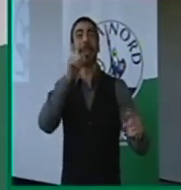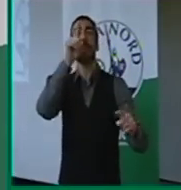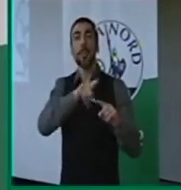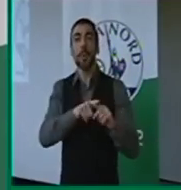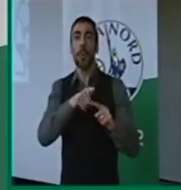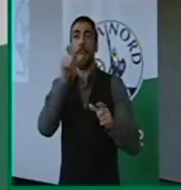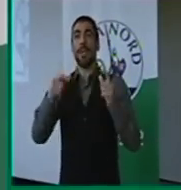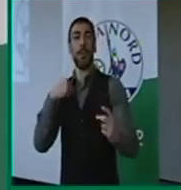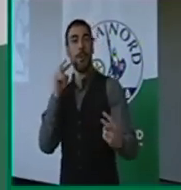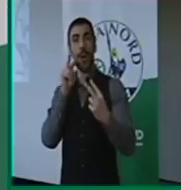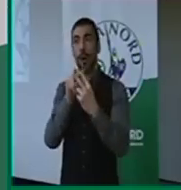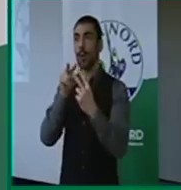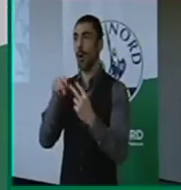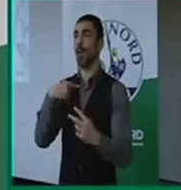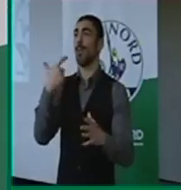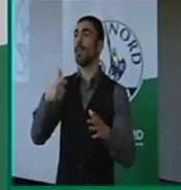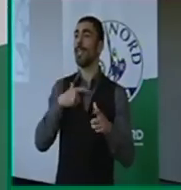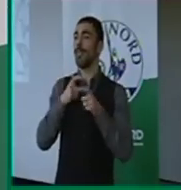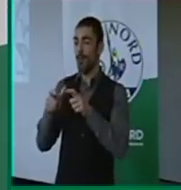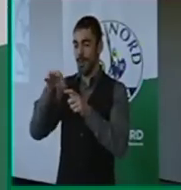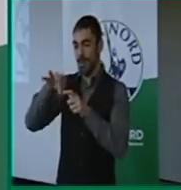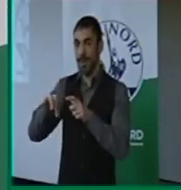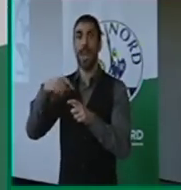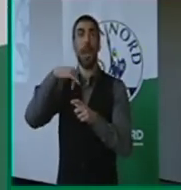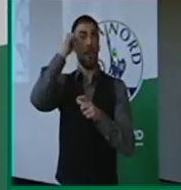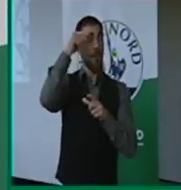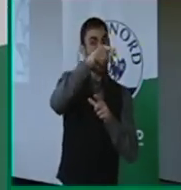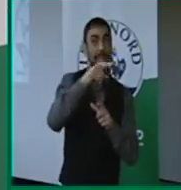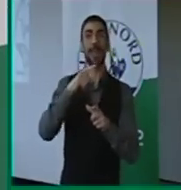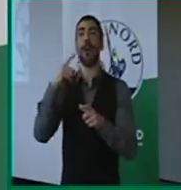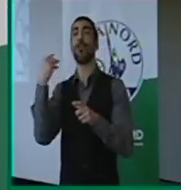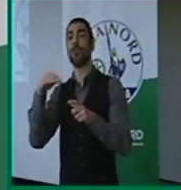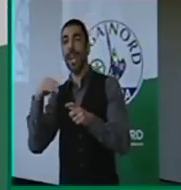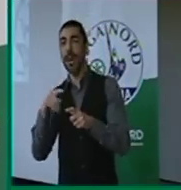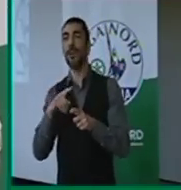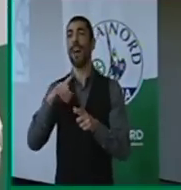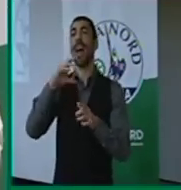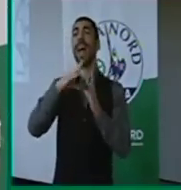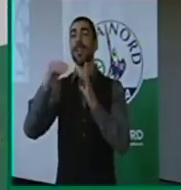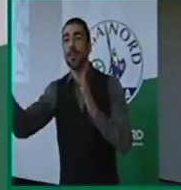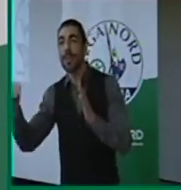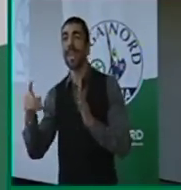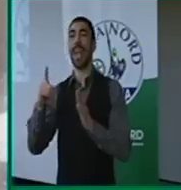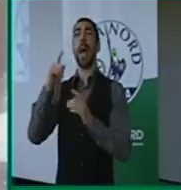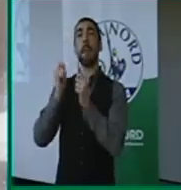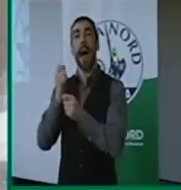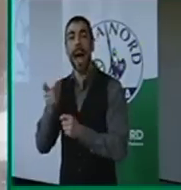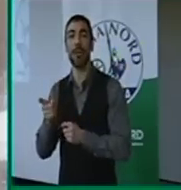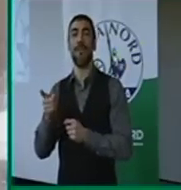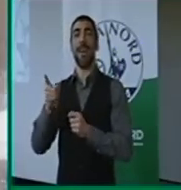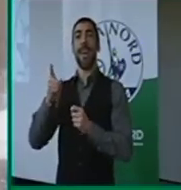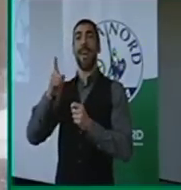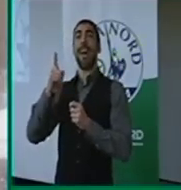altre che nelle tappe dopo questa a Torino a Genova a Reggio Emilia a Padova a Bergamo a Udine a